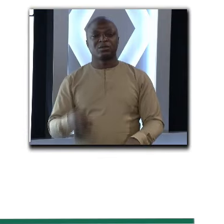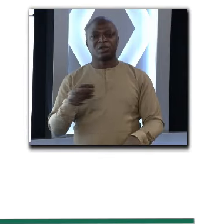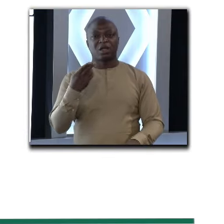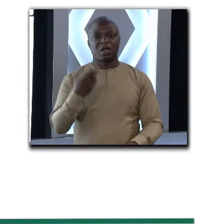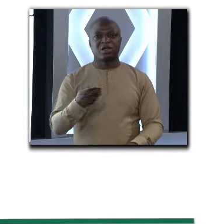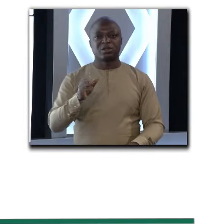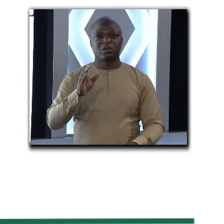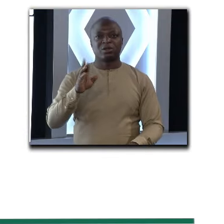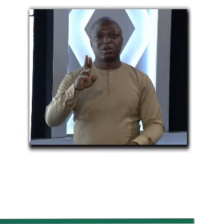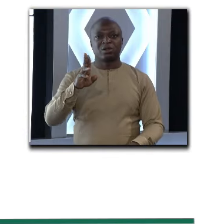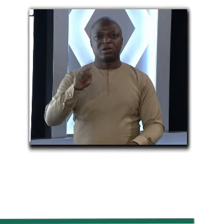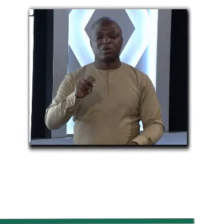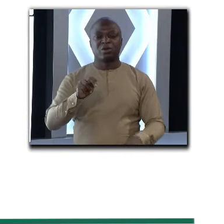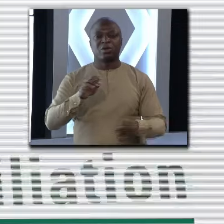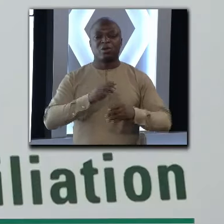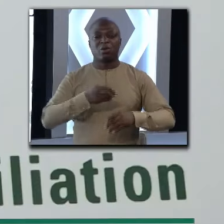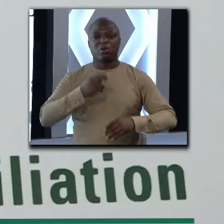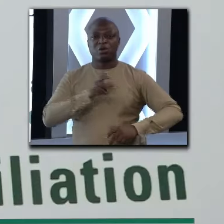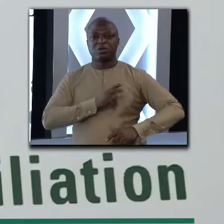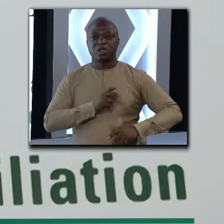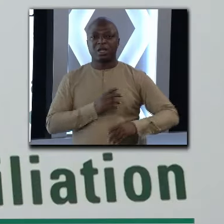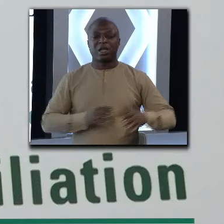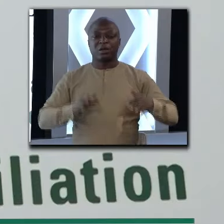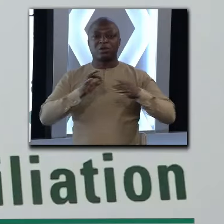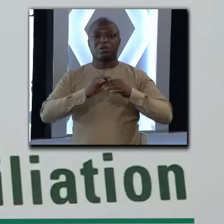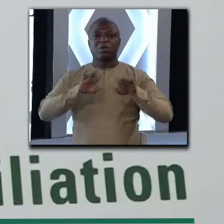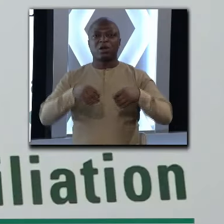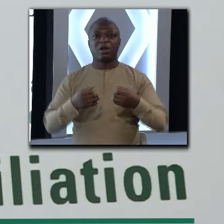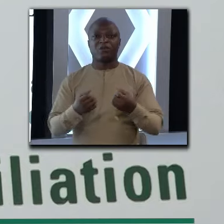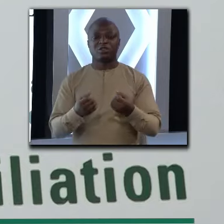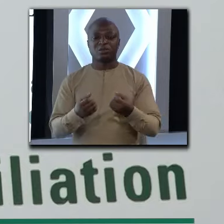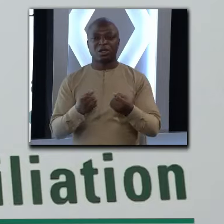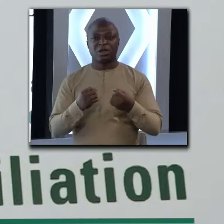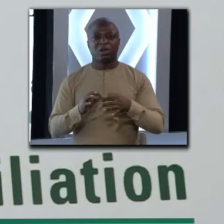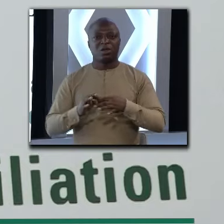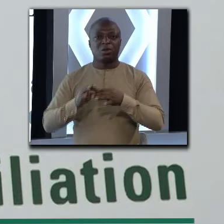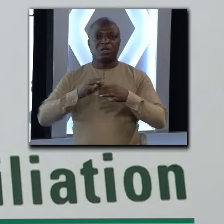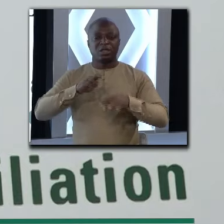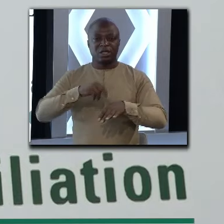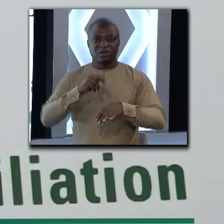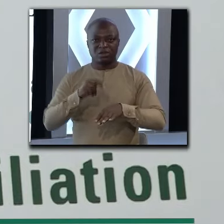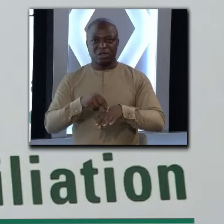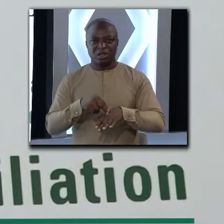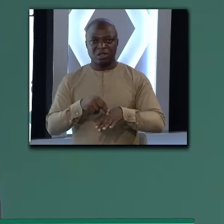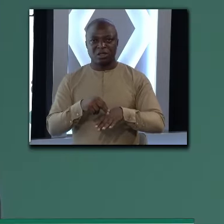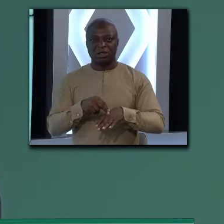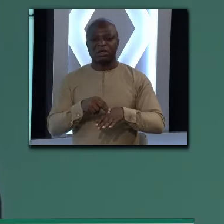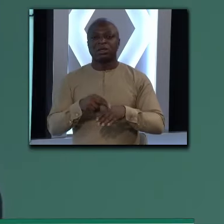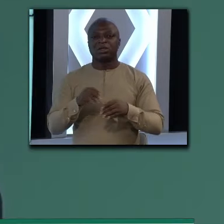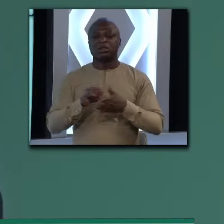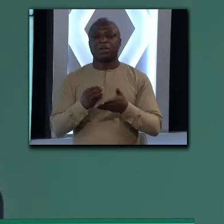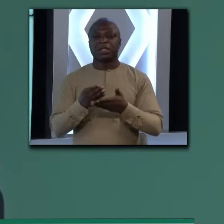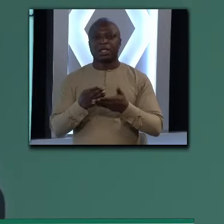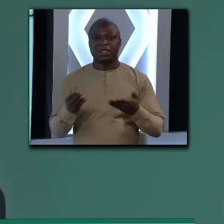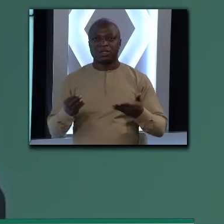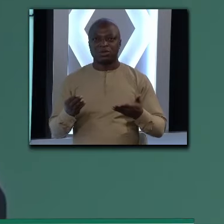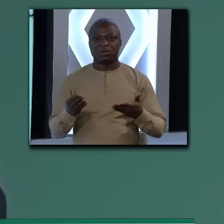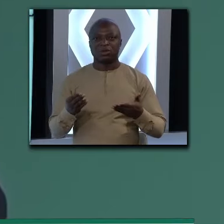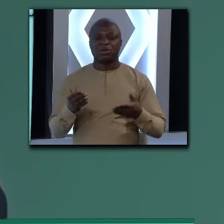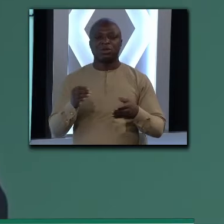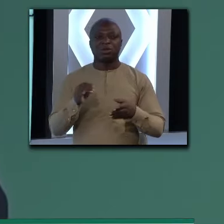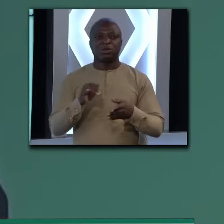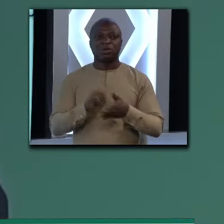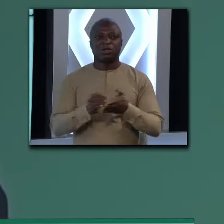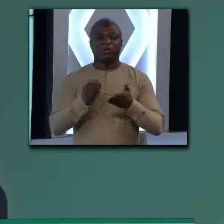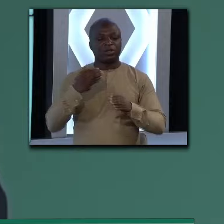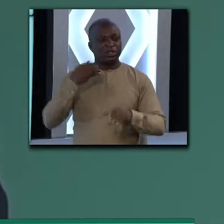HCRUN, Haut Commissariat à la Réconciliation et au Renforcement de l'Unité Nationale. Matérialisation même de la volonté du